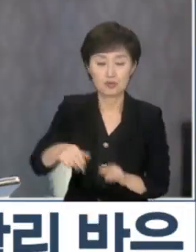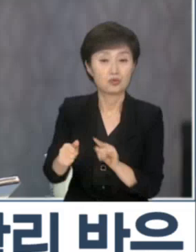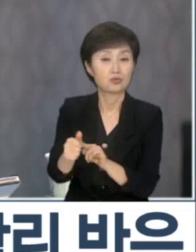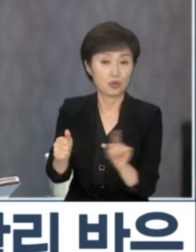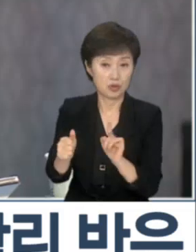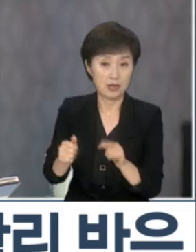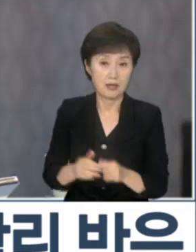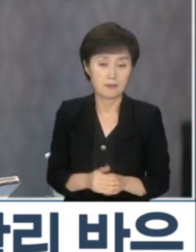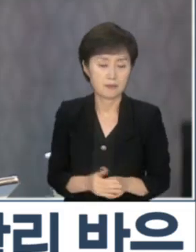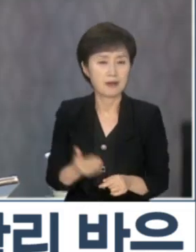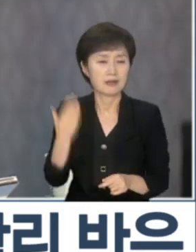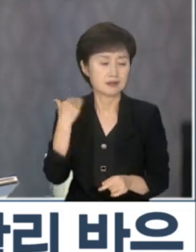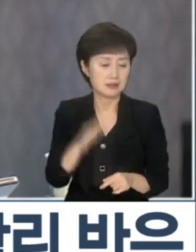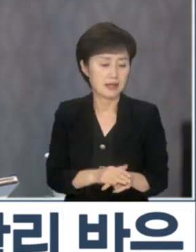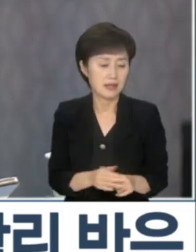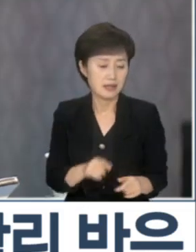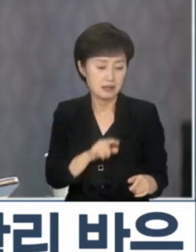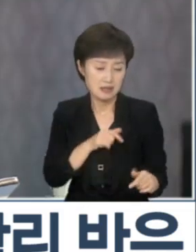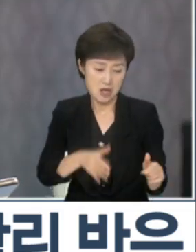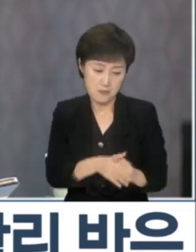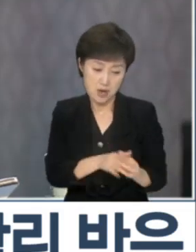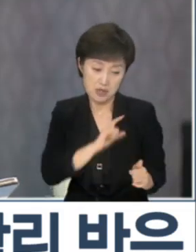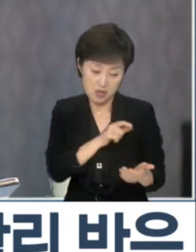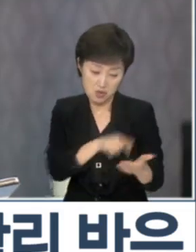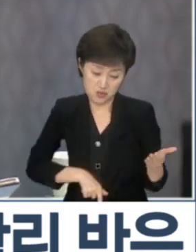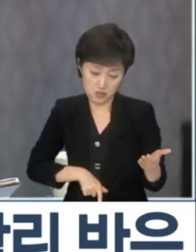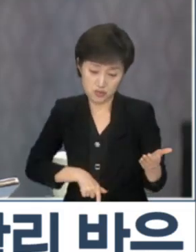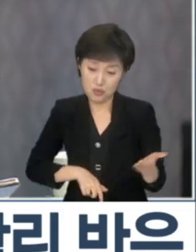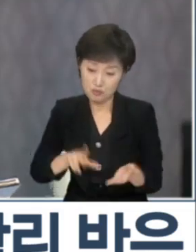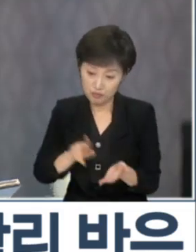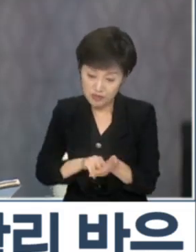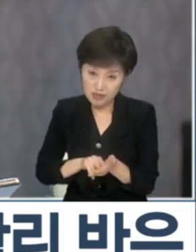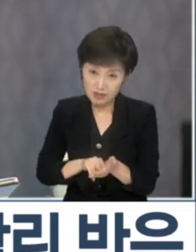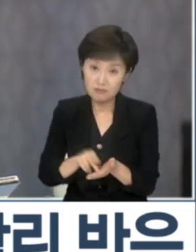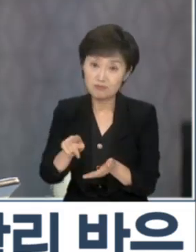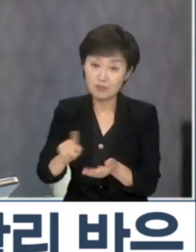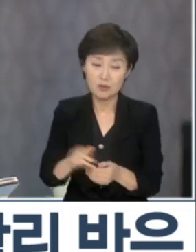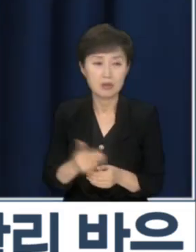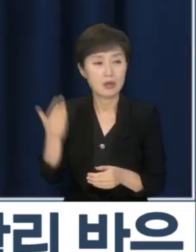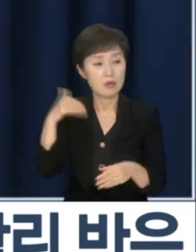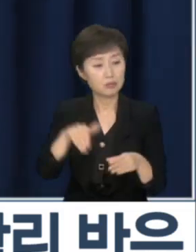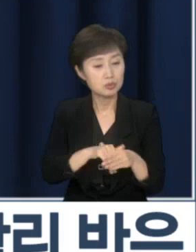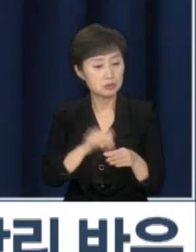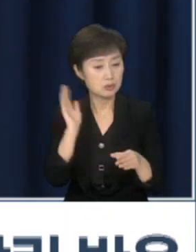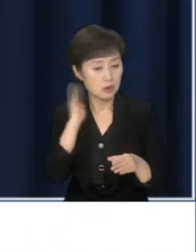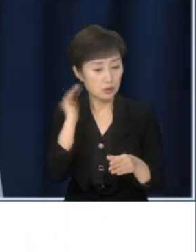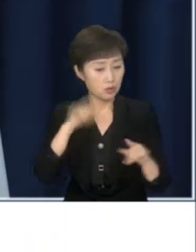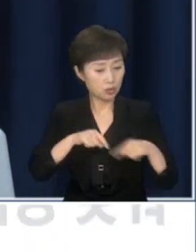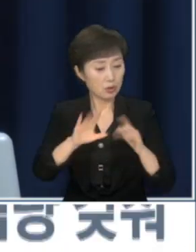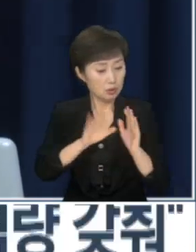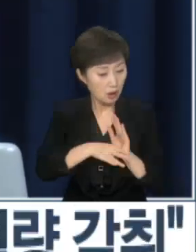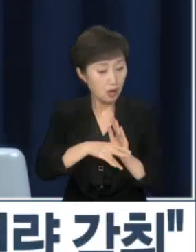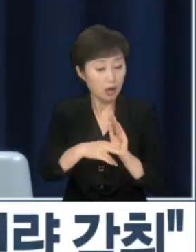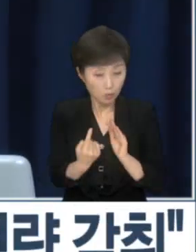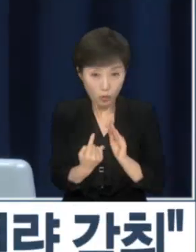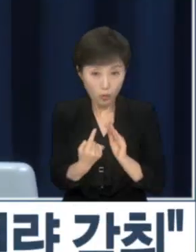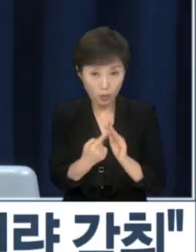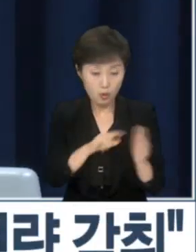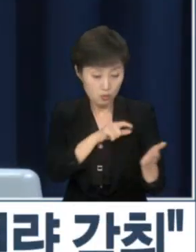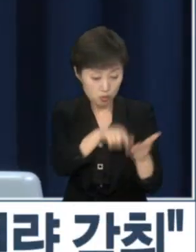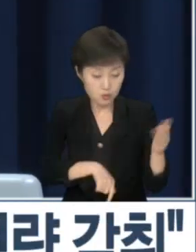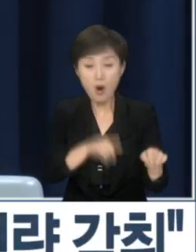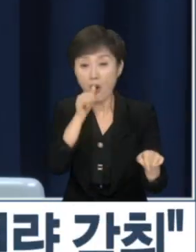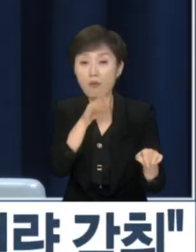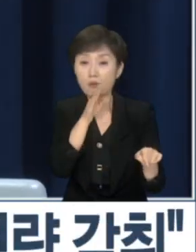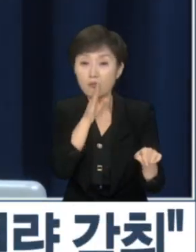장관 같은 경우 이제 블랙리스트가 가장 문제가 문제시를 하는 거 같은데 뭐 지난 정부에서도 블랙리스트 리스트인 것이고 어느 정부나 플레이스 되어